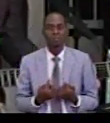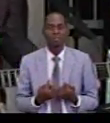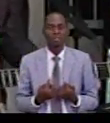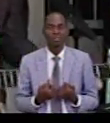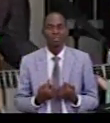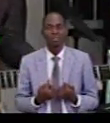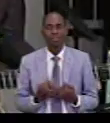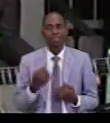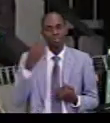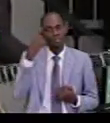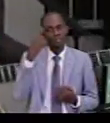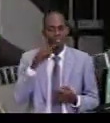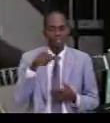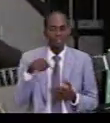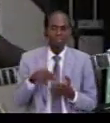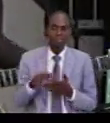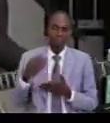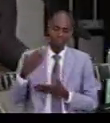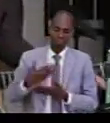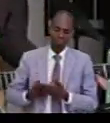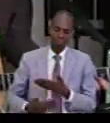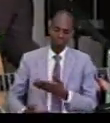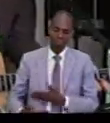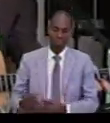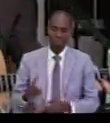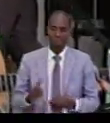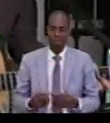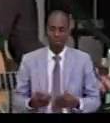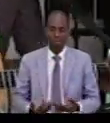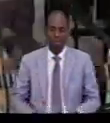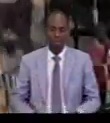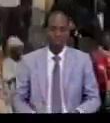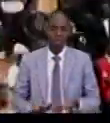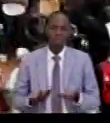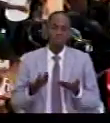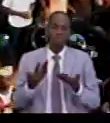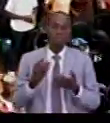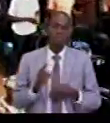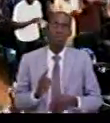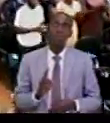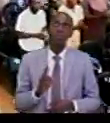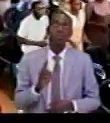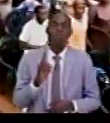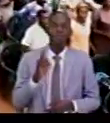pour cette génération de se lever.